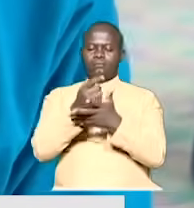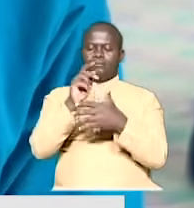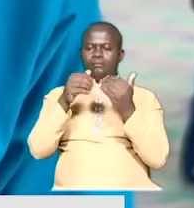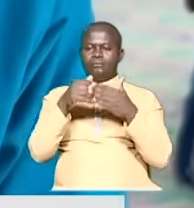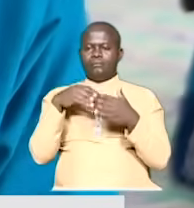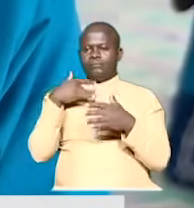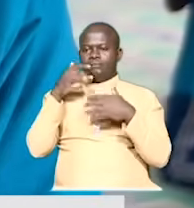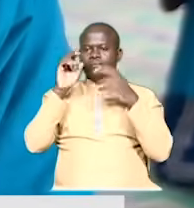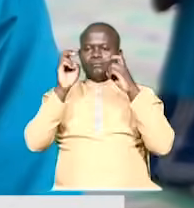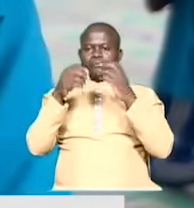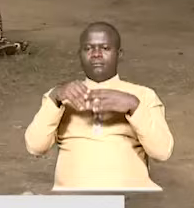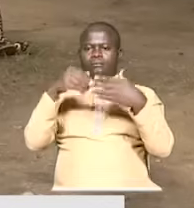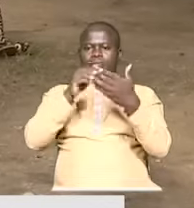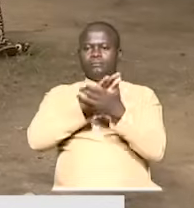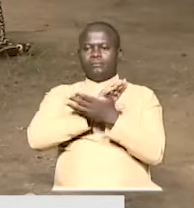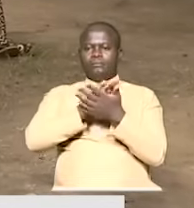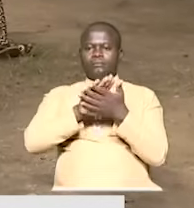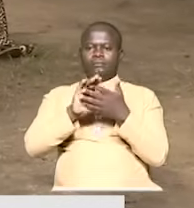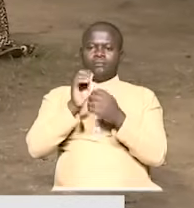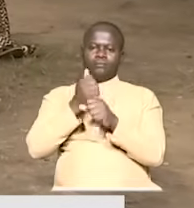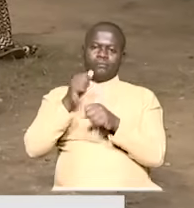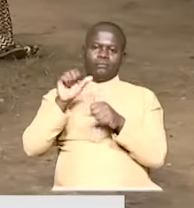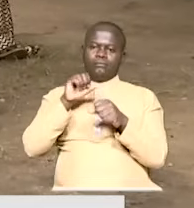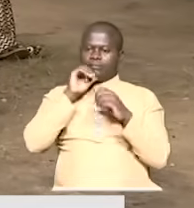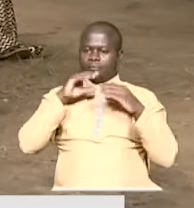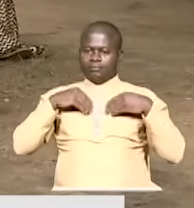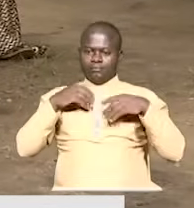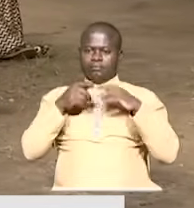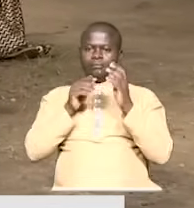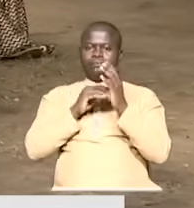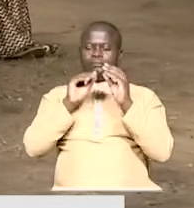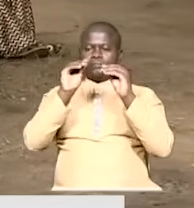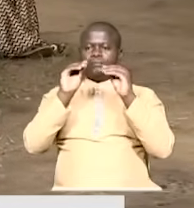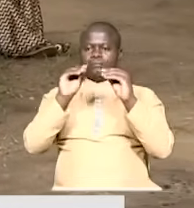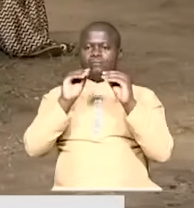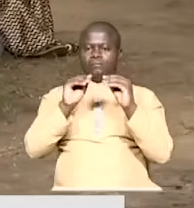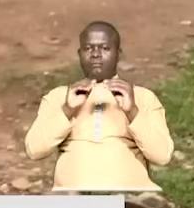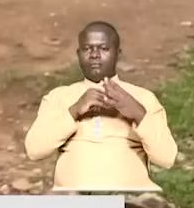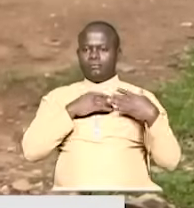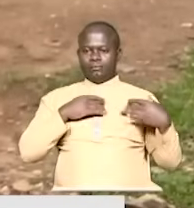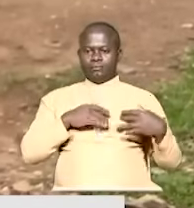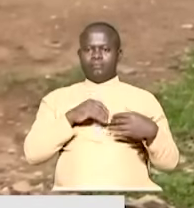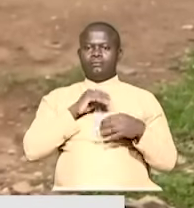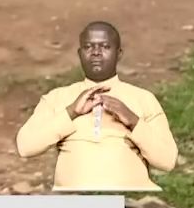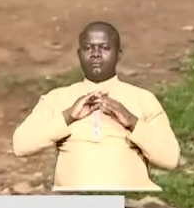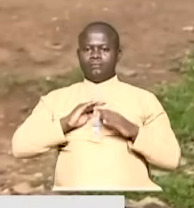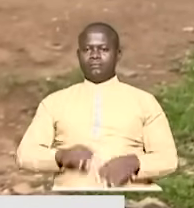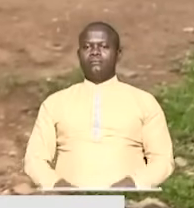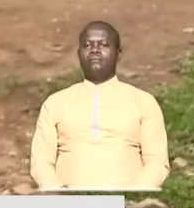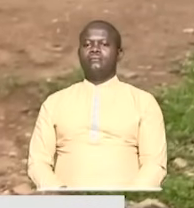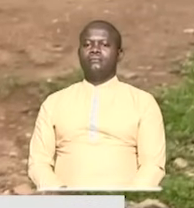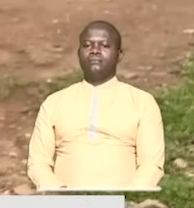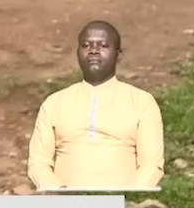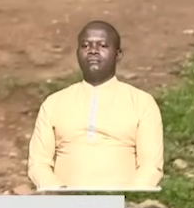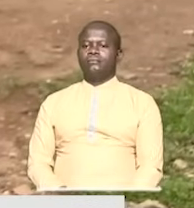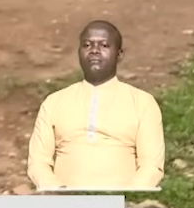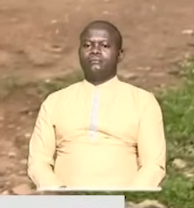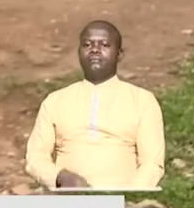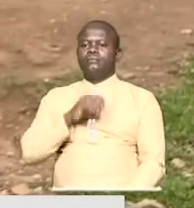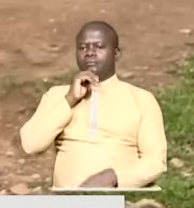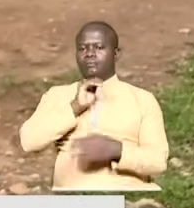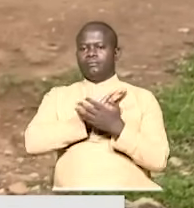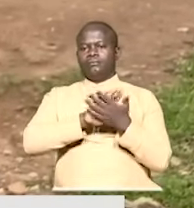abiyumvisha ko gutanga imbabazi kubabahemukiye ari ikizira ariko inyigisho zisa na mitima zabaruhuye imitima ntabwo nari bubabarira ariko zino